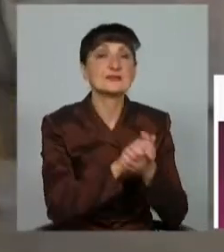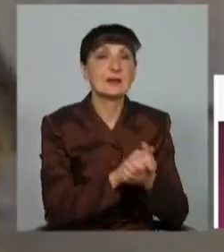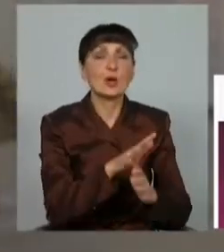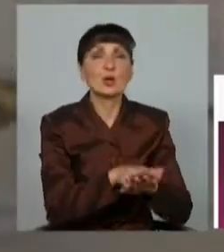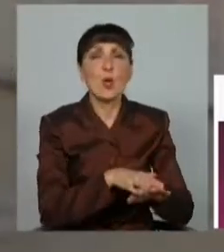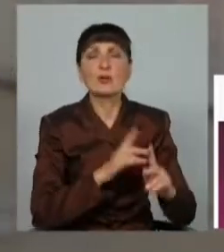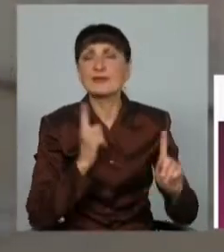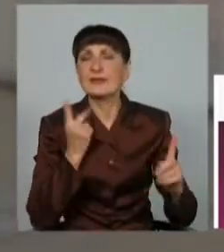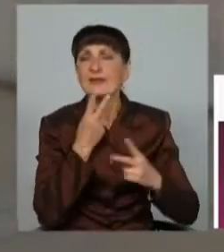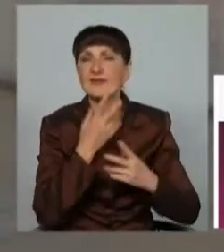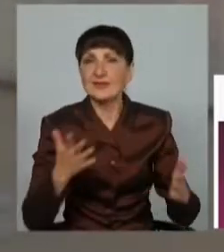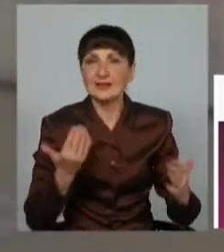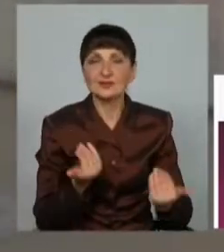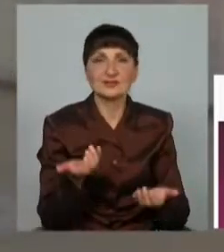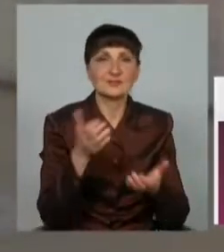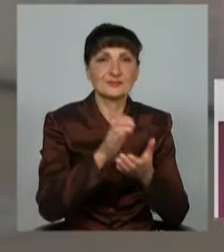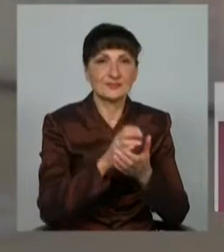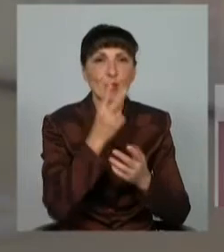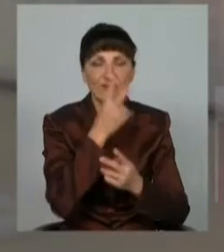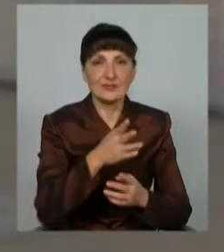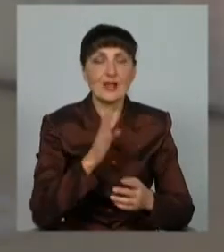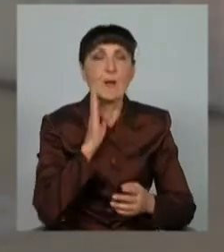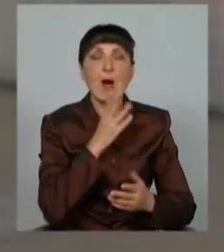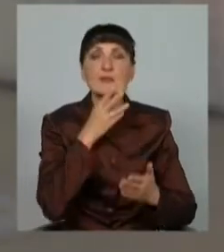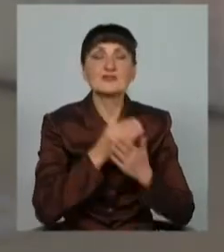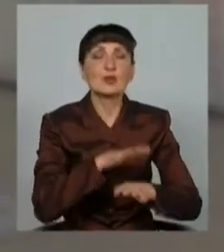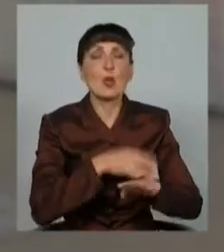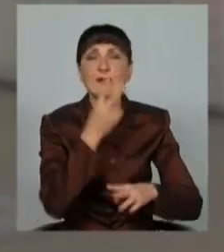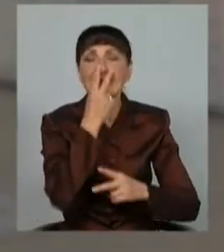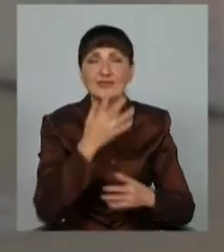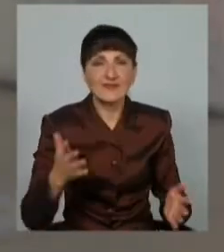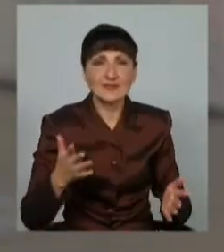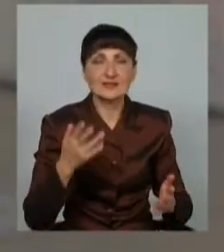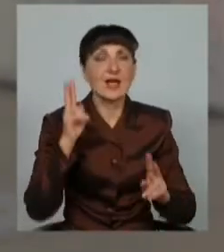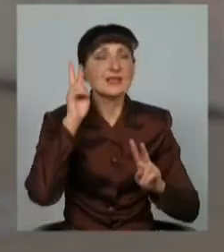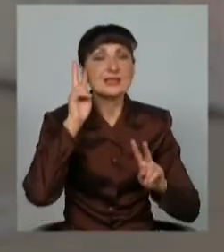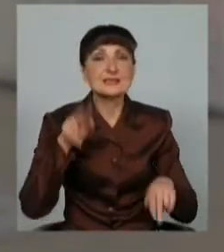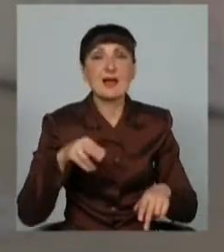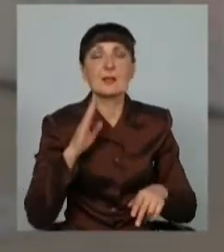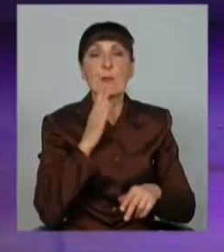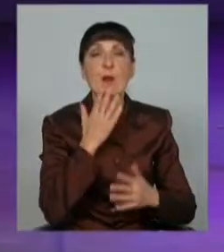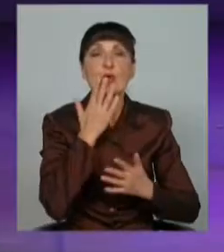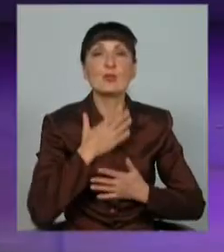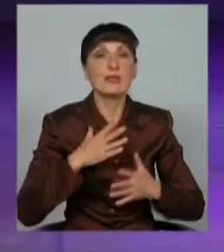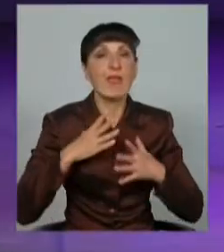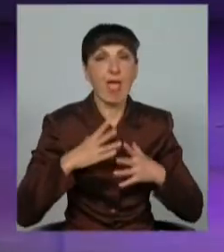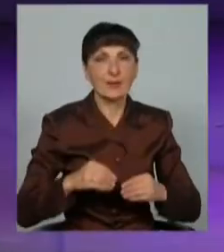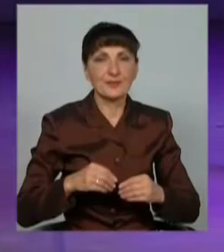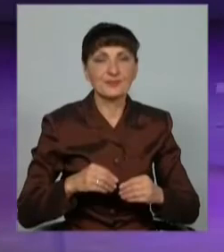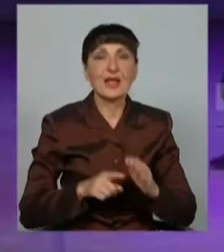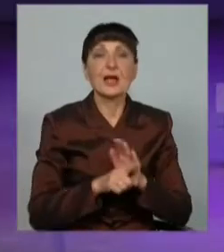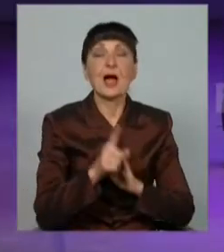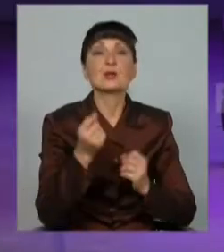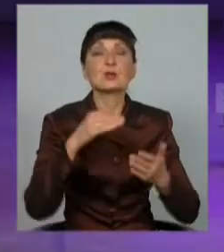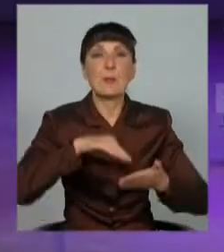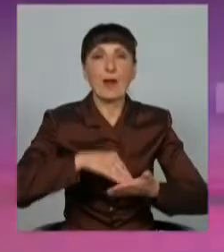разлука, того, что она не видела свою мать, не знала именно материнской любви. За основу постановки